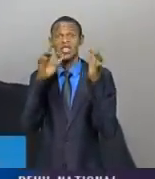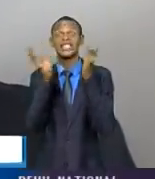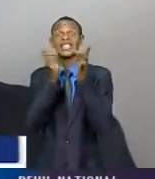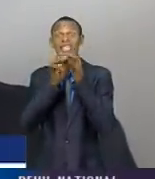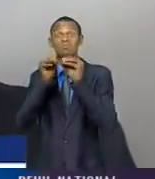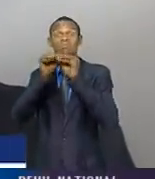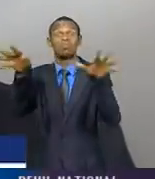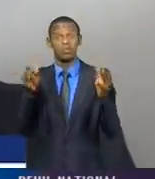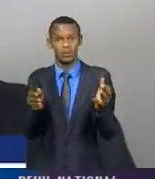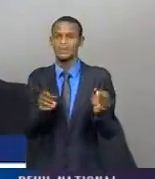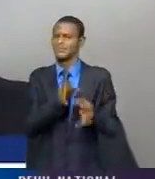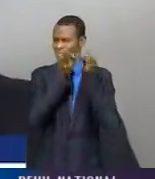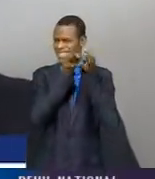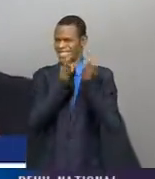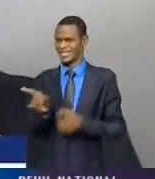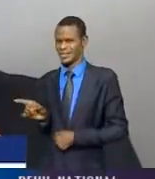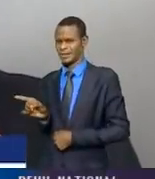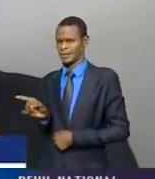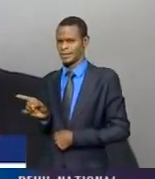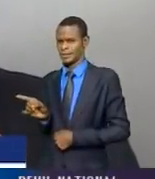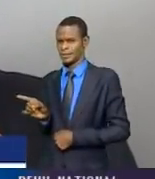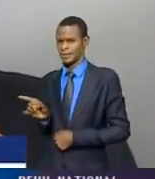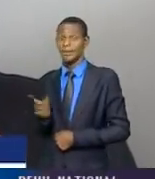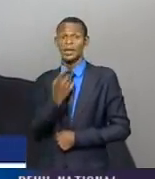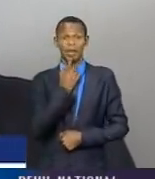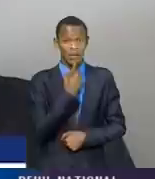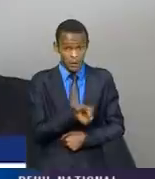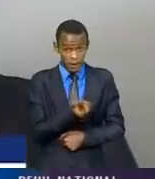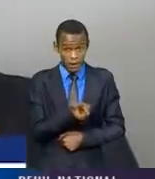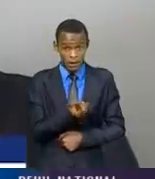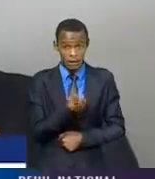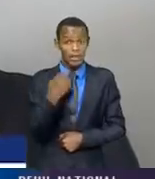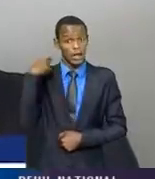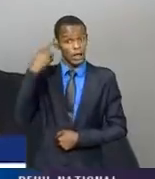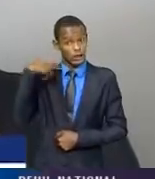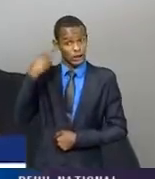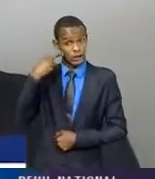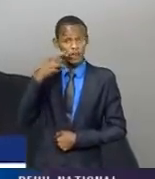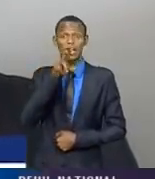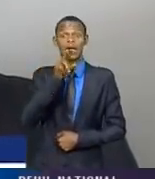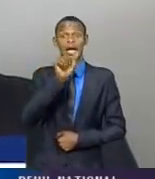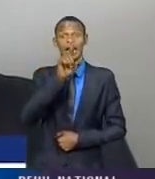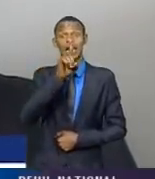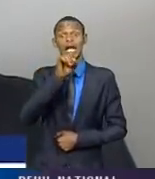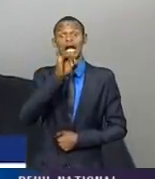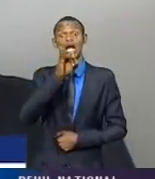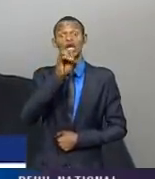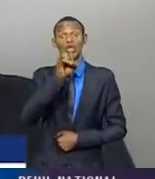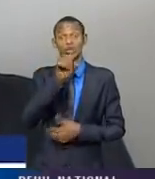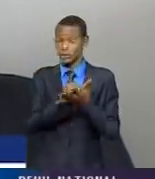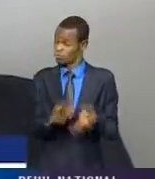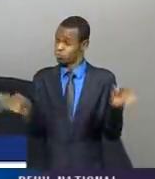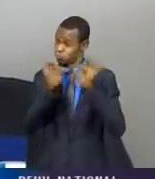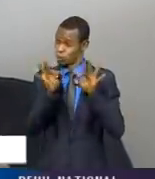à la radio parce qu'un accident qui s'est passé le poteau passait il appuie son téléphone il a appelé la radio il a rendu compte